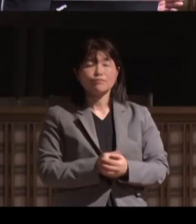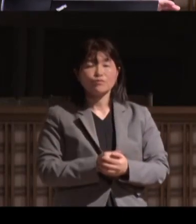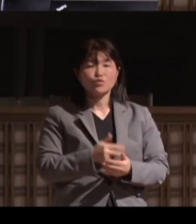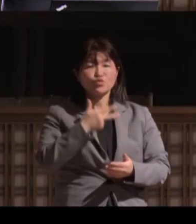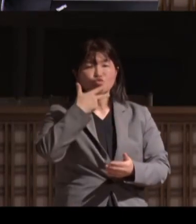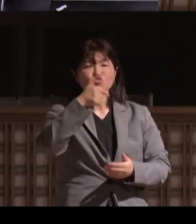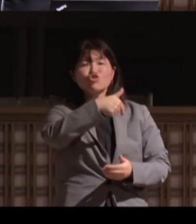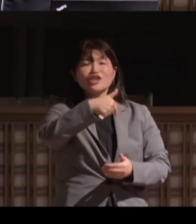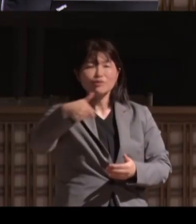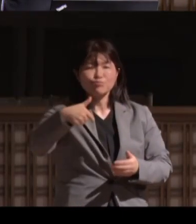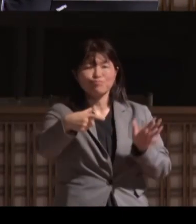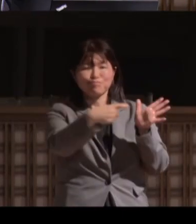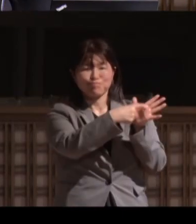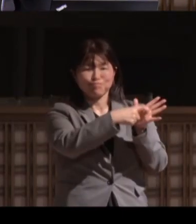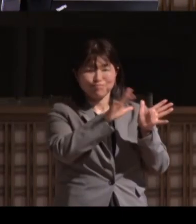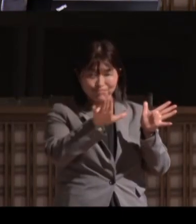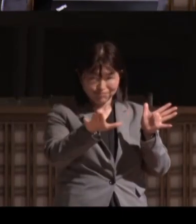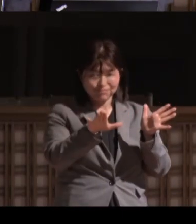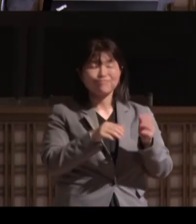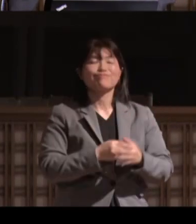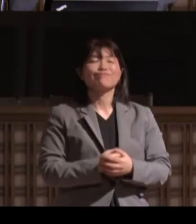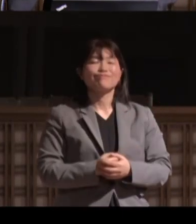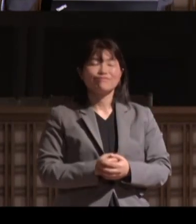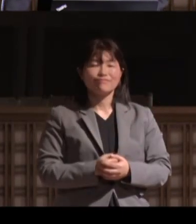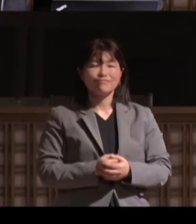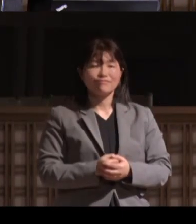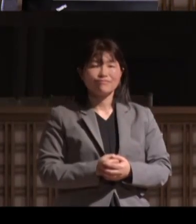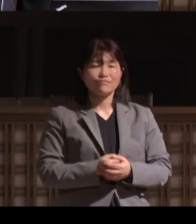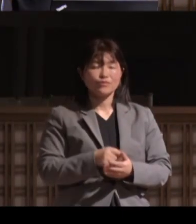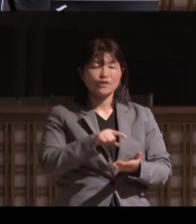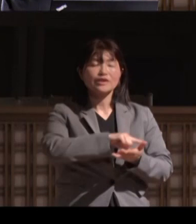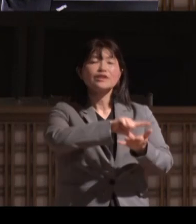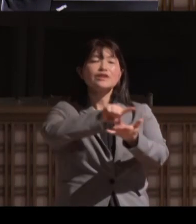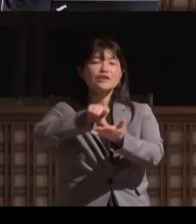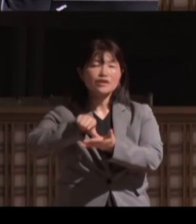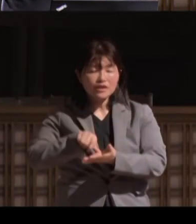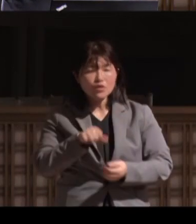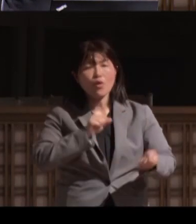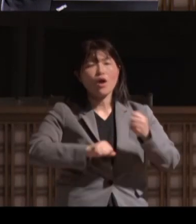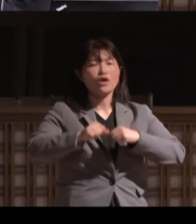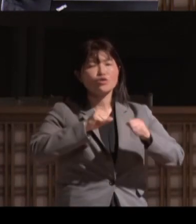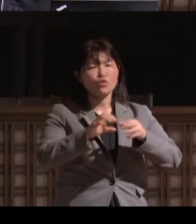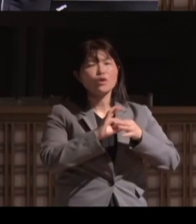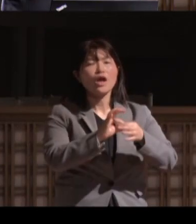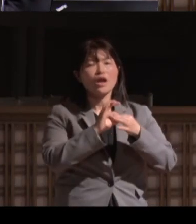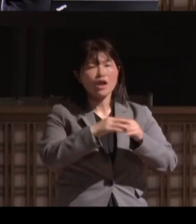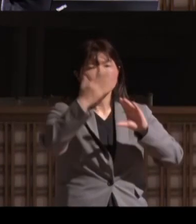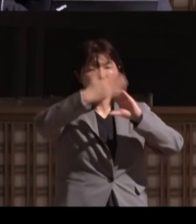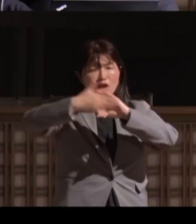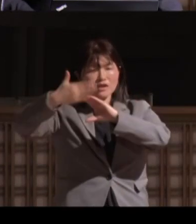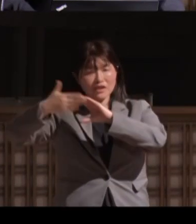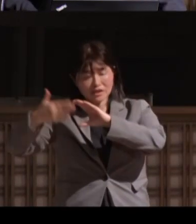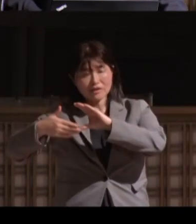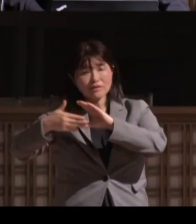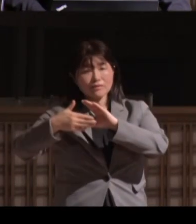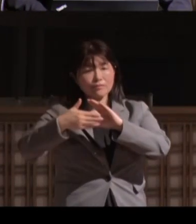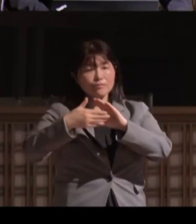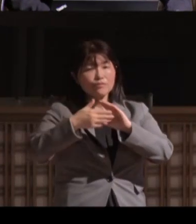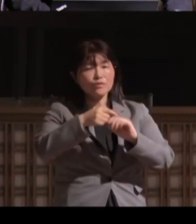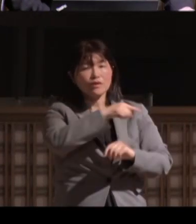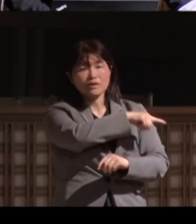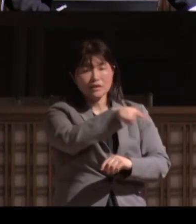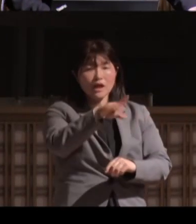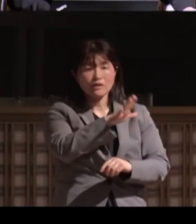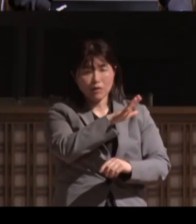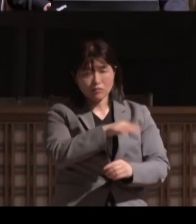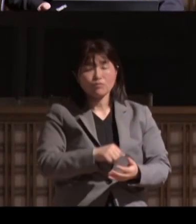福祉部ともう書いてあるんですけどもえ地域での活動に関する写真少し連続して